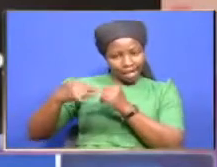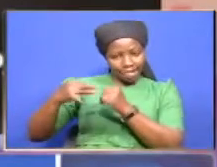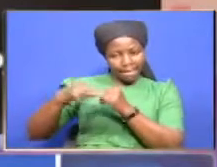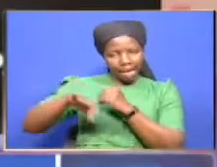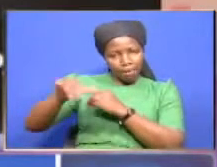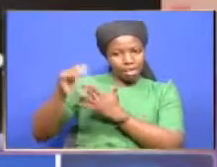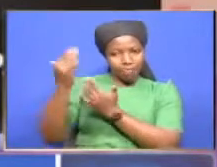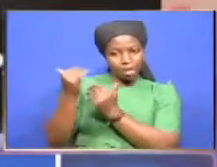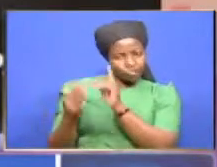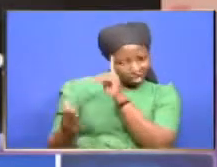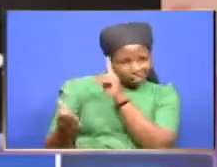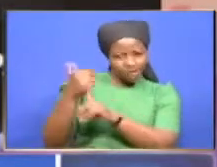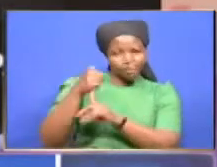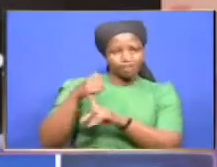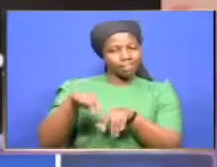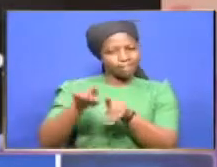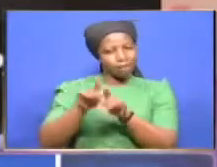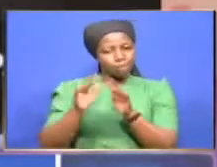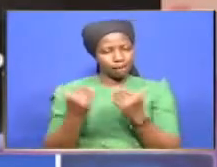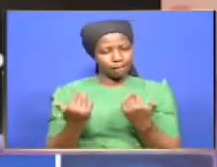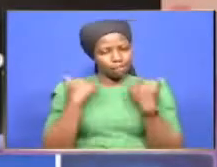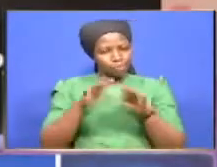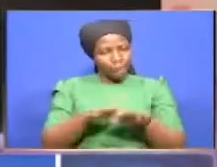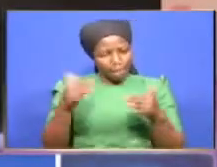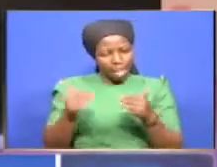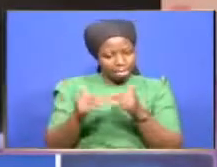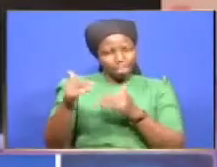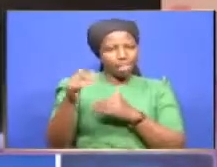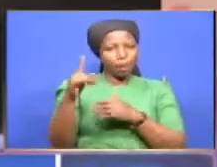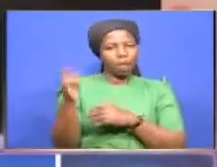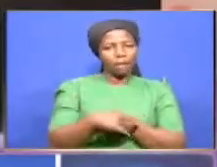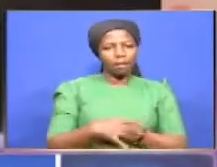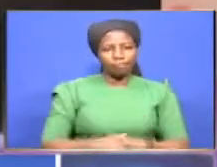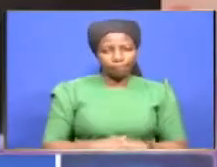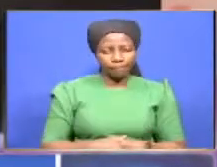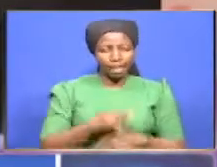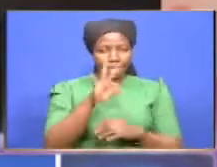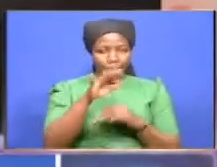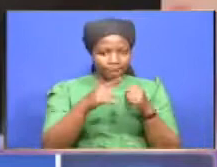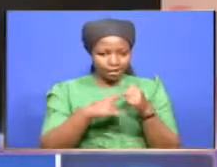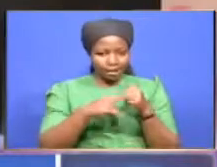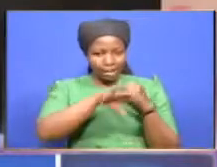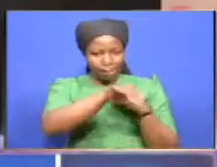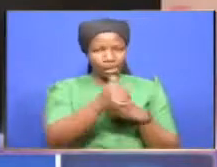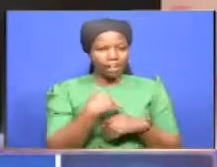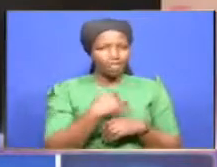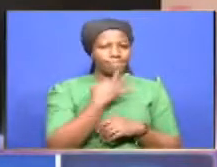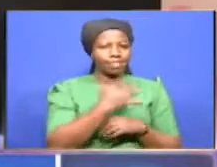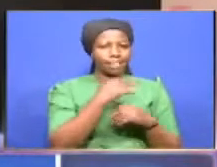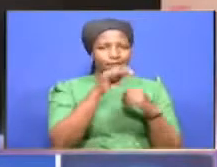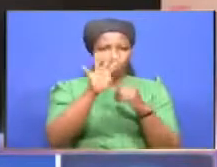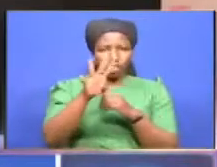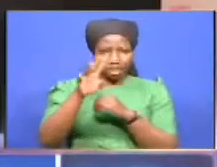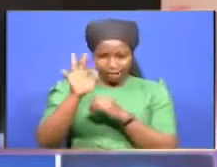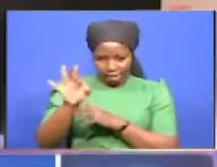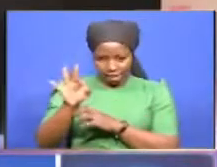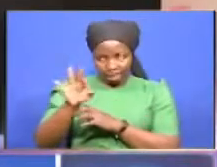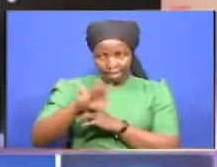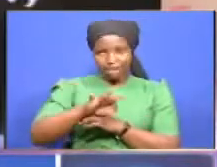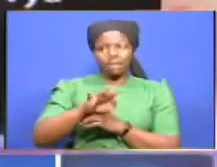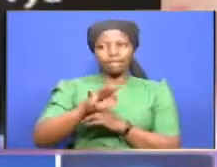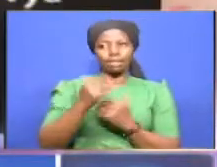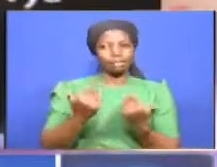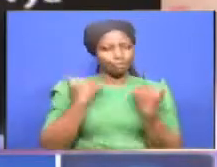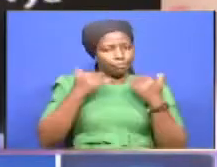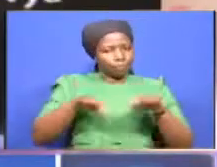kiwango kinachohitajika katika muda wa mwezi mmoja. Kaunti 36 zina vitanda 343 vya wagonjwa